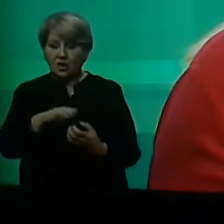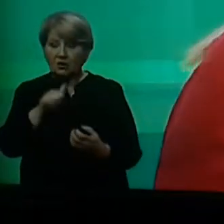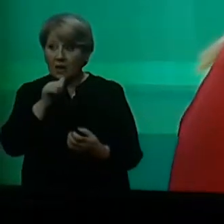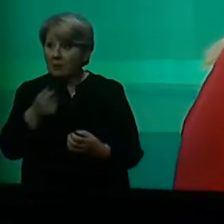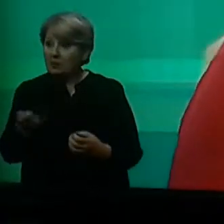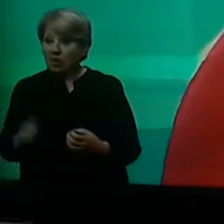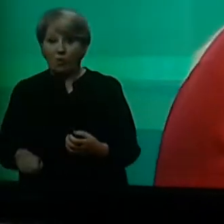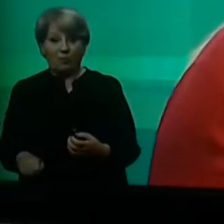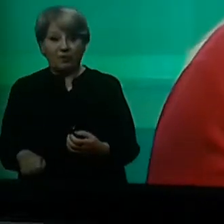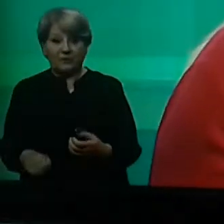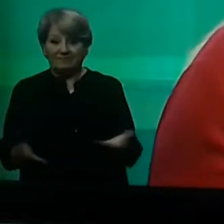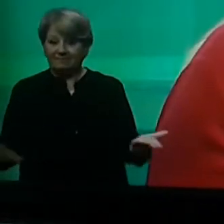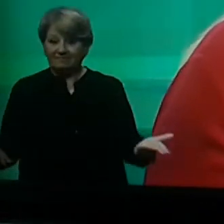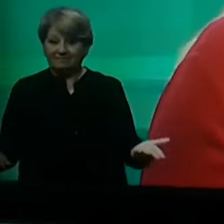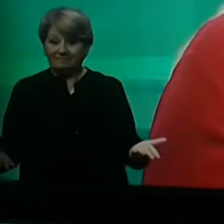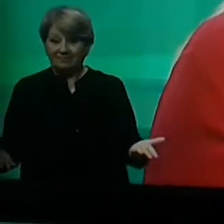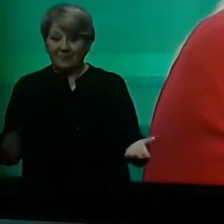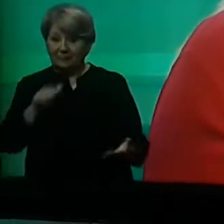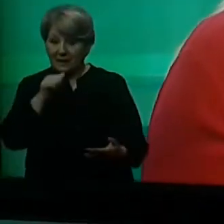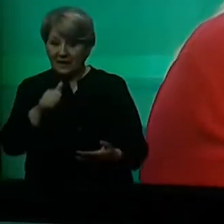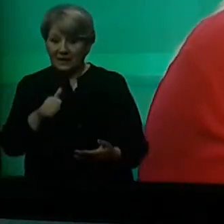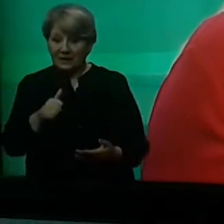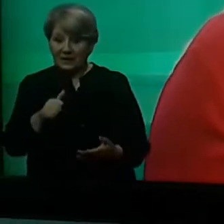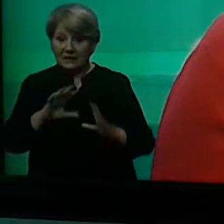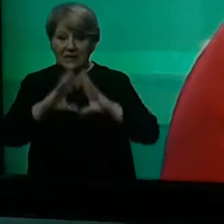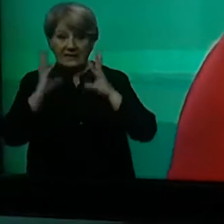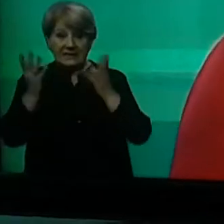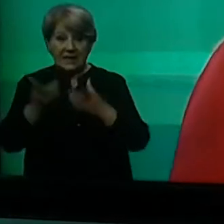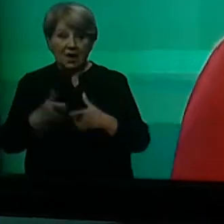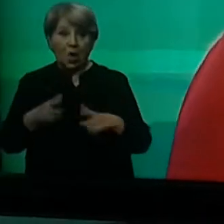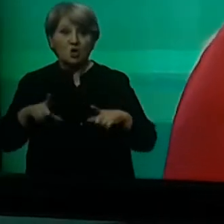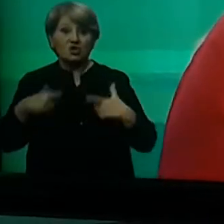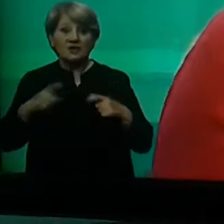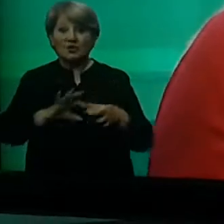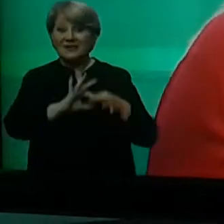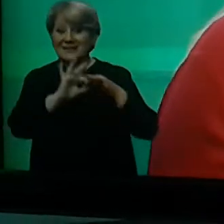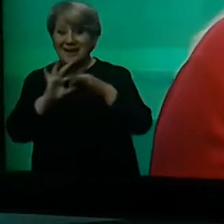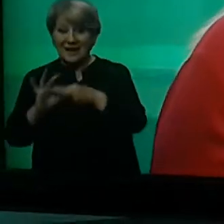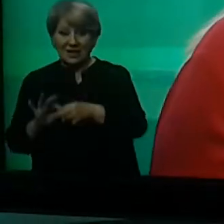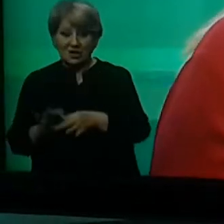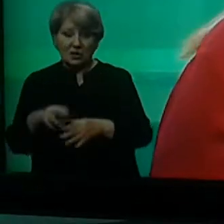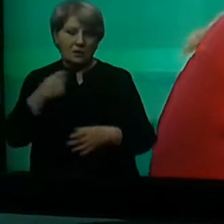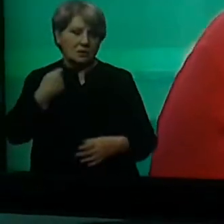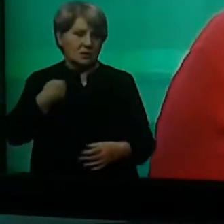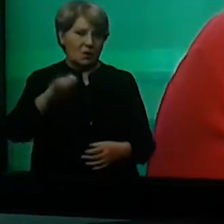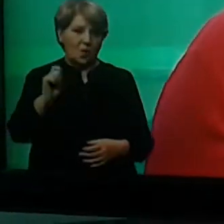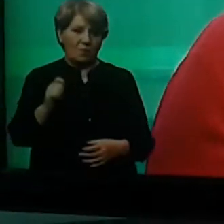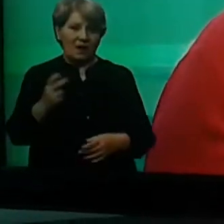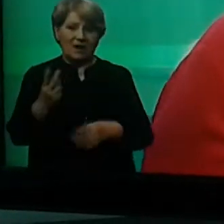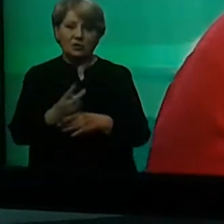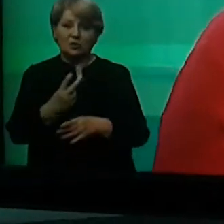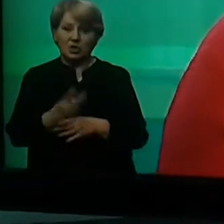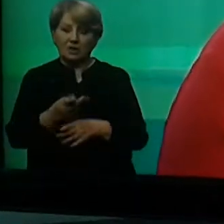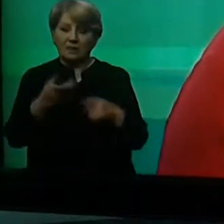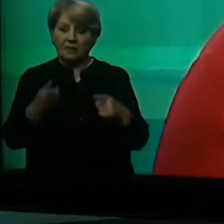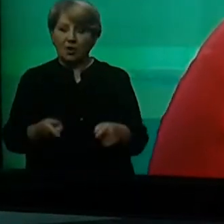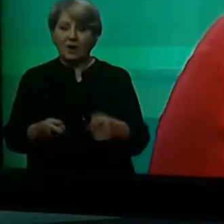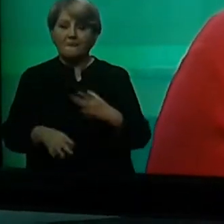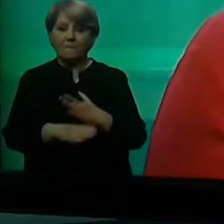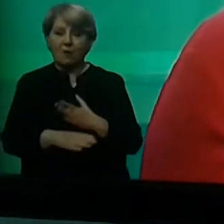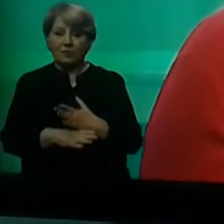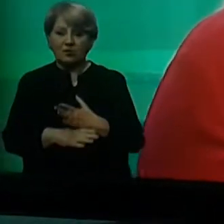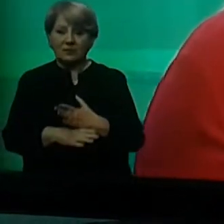može priuštiti. Ne možete skupiti donacije, jer je to cjeloživotna terapija i izuzetno skupa. I tu država mora